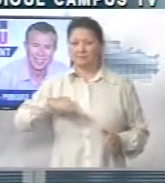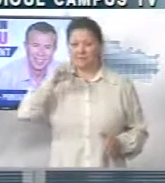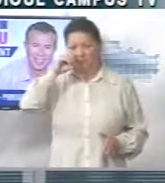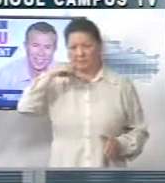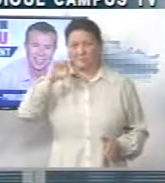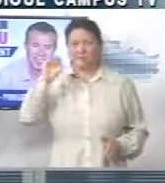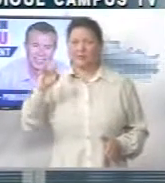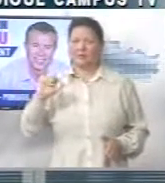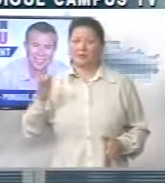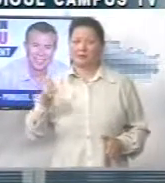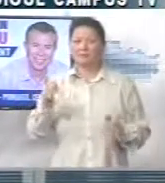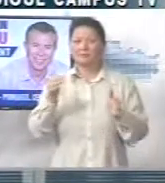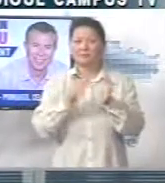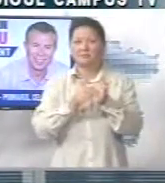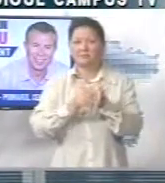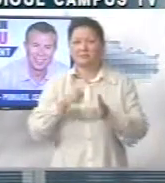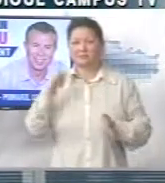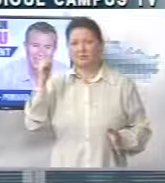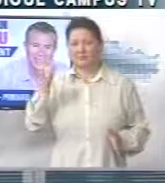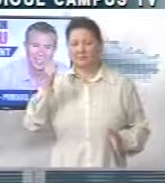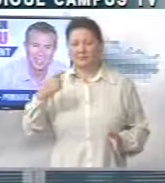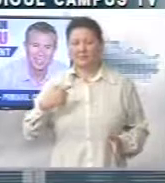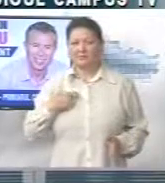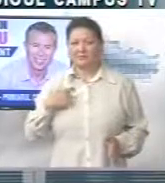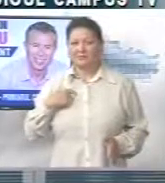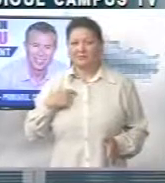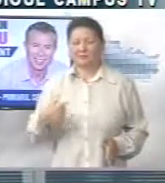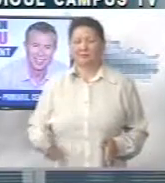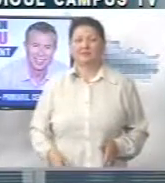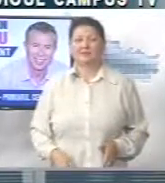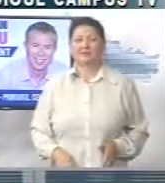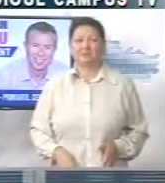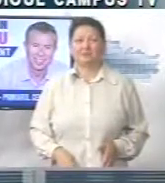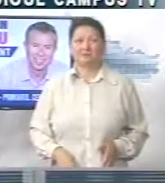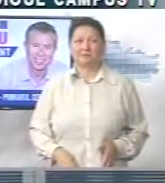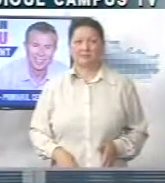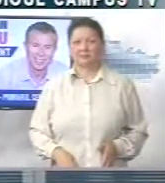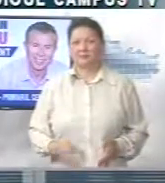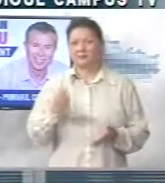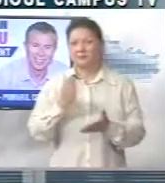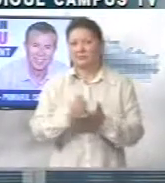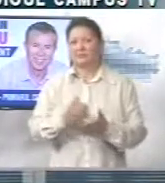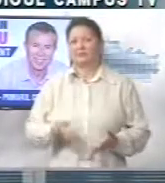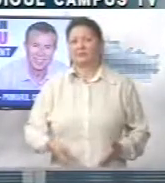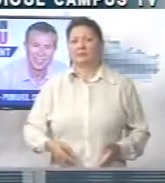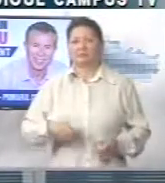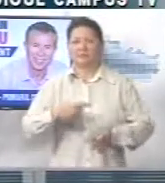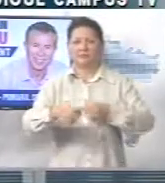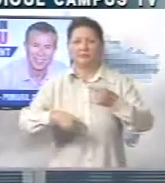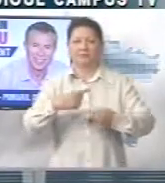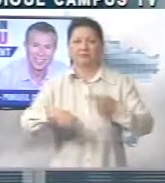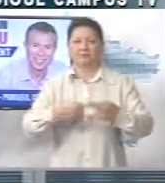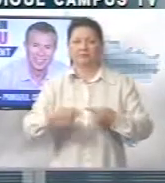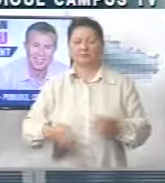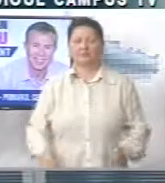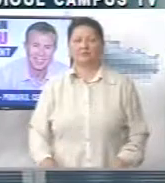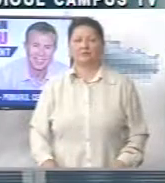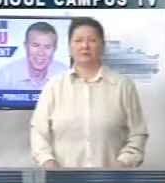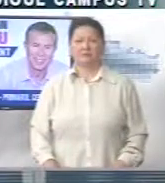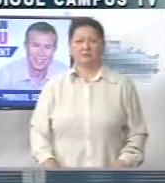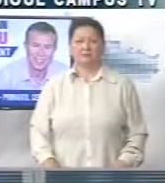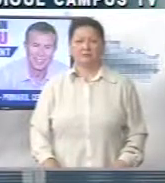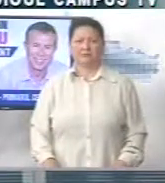orașului. Nu poți lua anumite măsuri sau să lași anumite măsuri așa cum le-am moștenit. Cu vorbim de trama stradală, de intersecții,